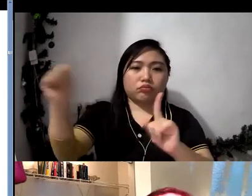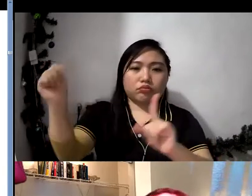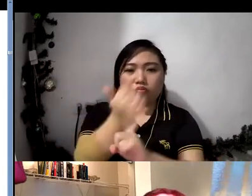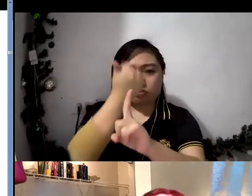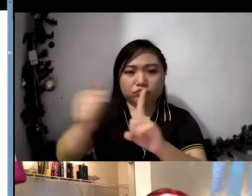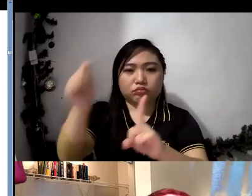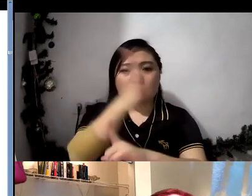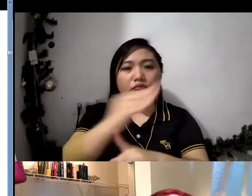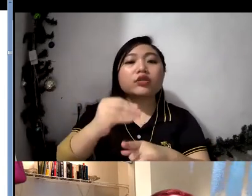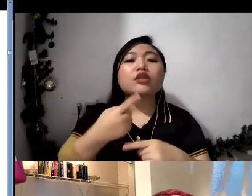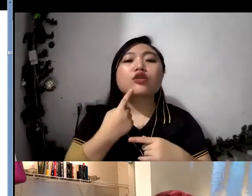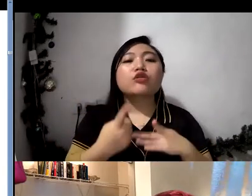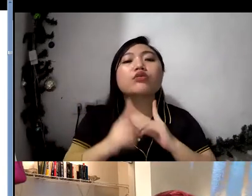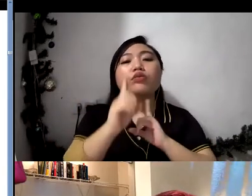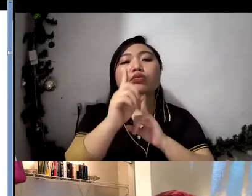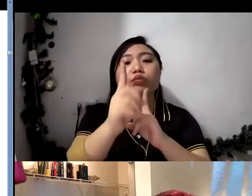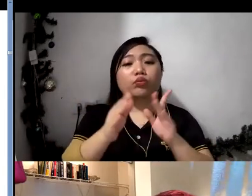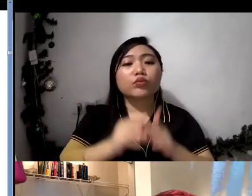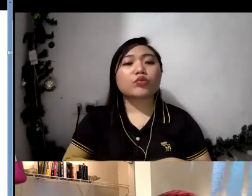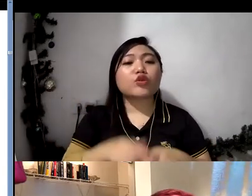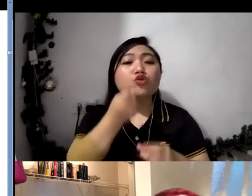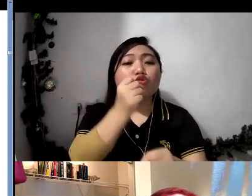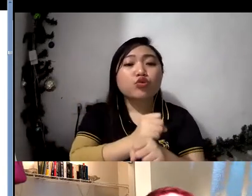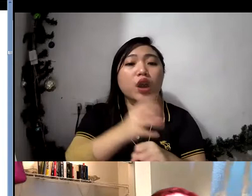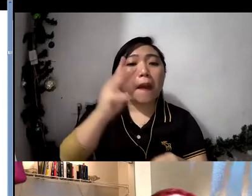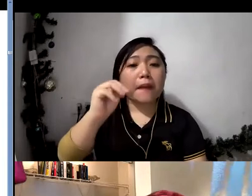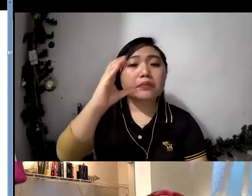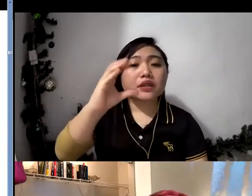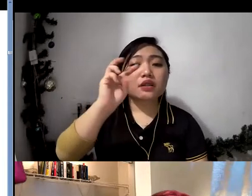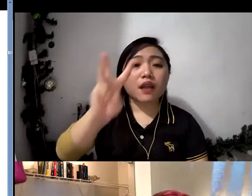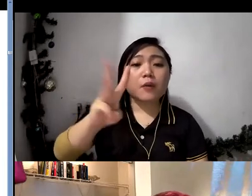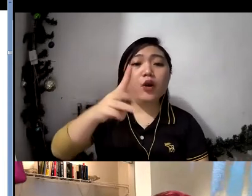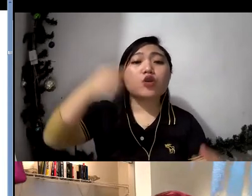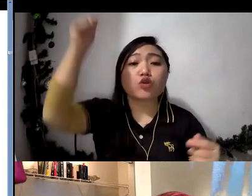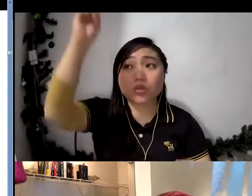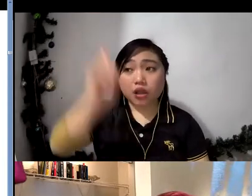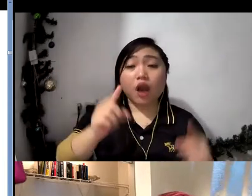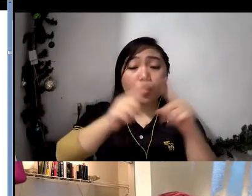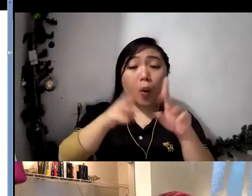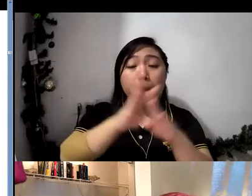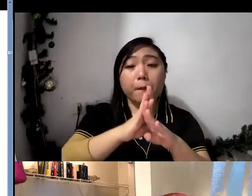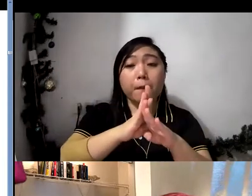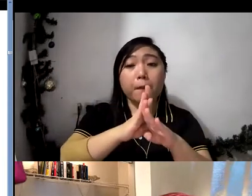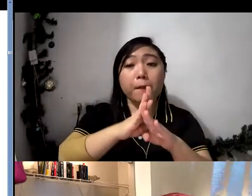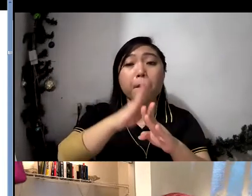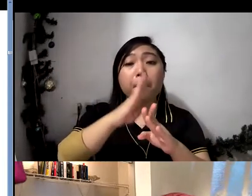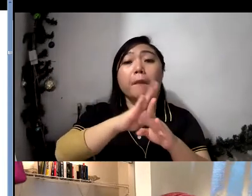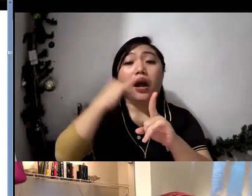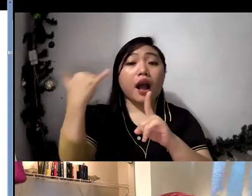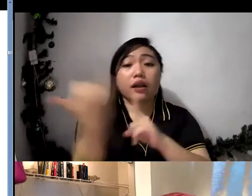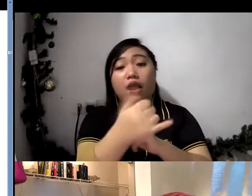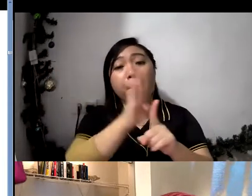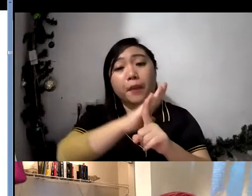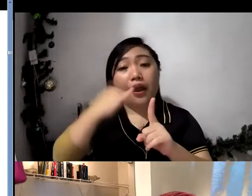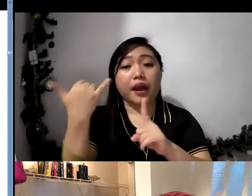pag-i-implement. Ito to sa magandang in-ensure, no, ngayon kahit barangay, no, although kailangan pa rin pong palakasin, marami pa rin